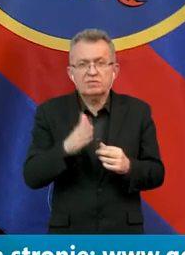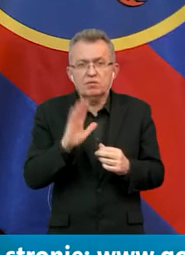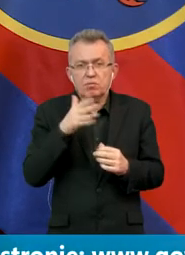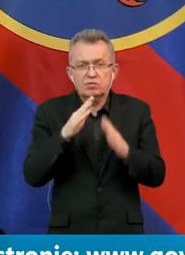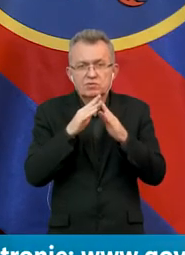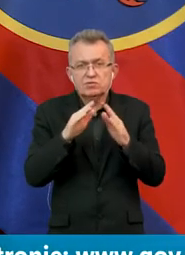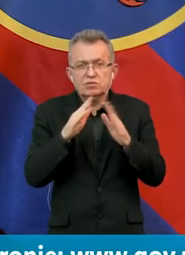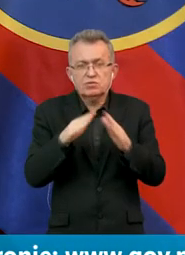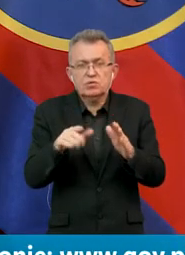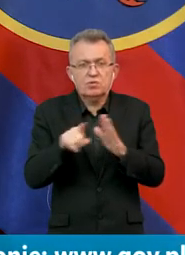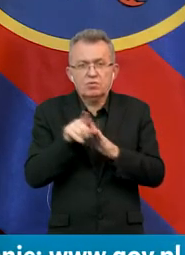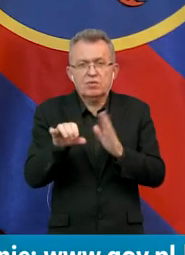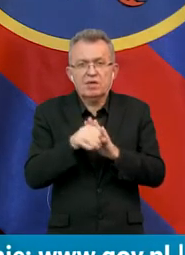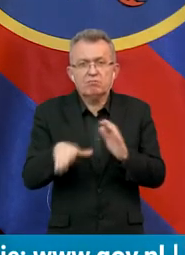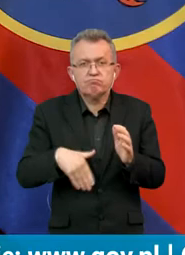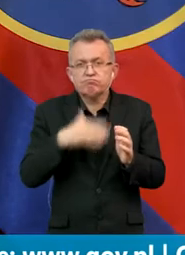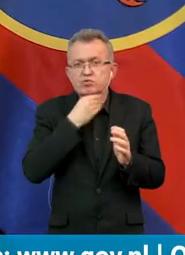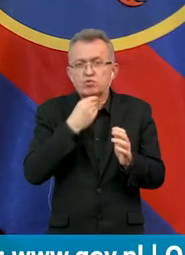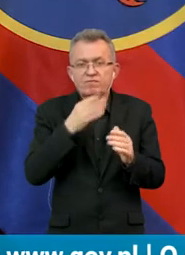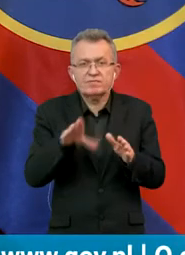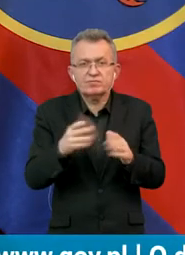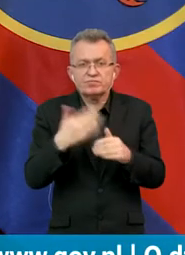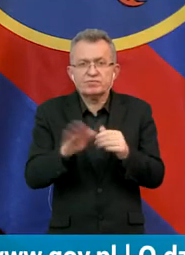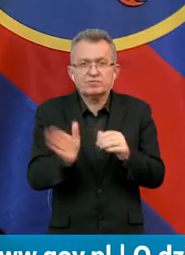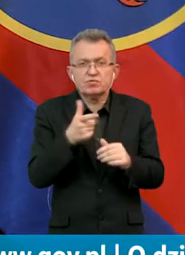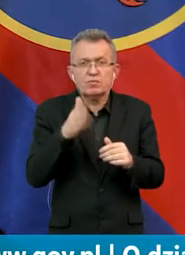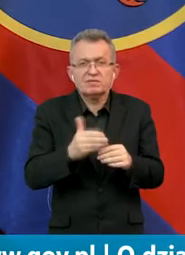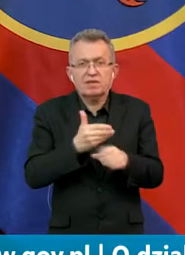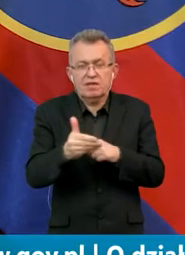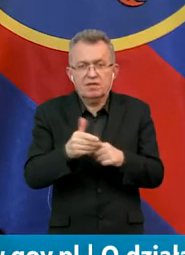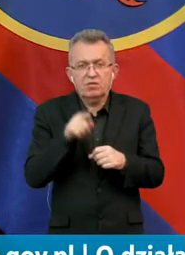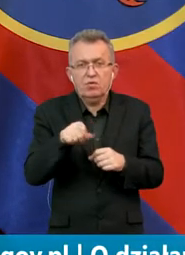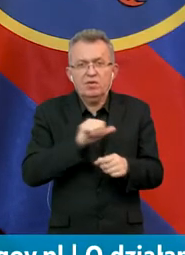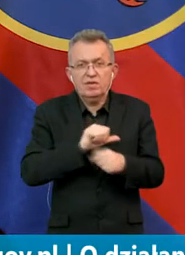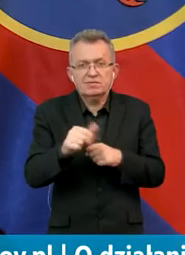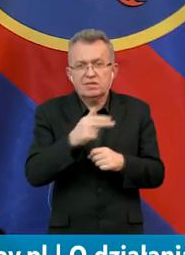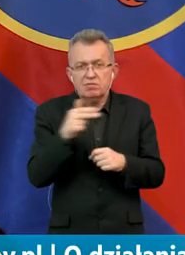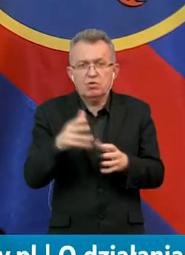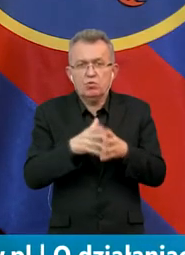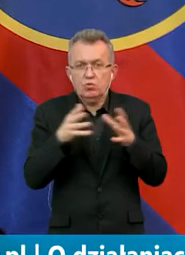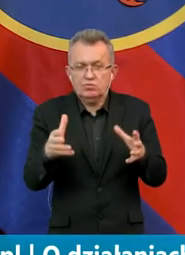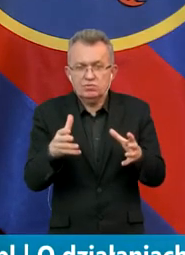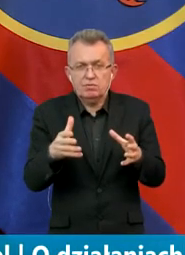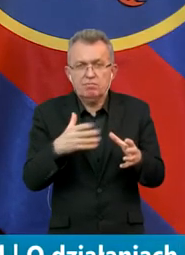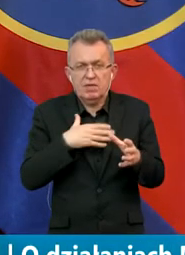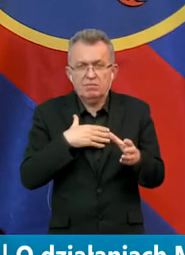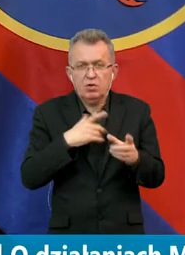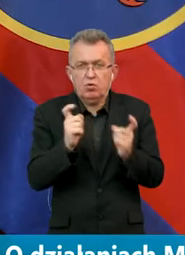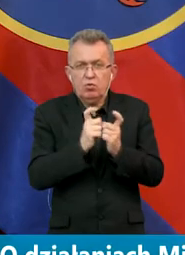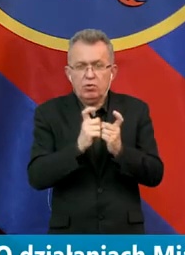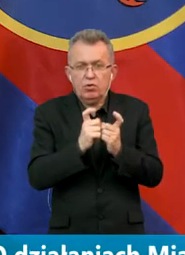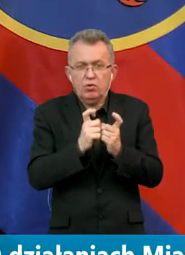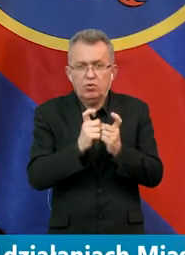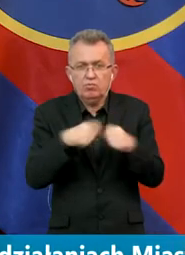dla psów? Panie Januszu, to jest temat szerszy, ponieważ mamy obok też